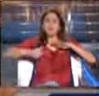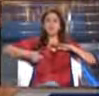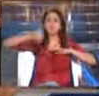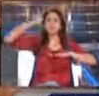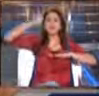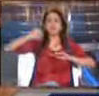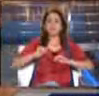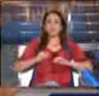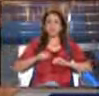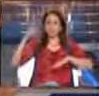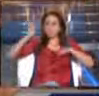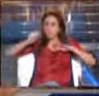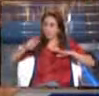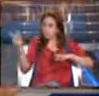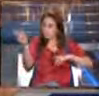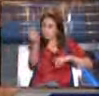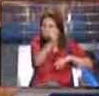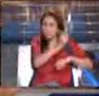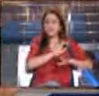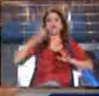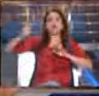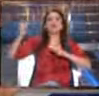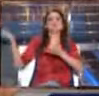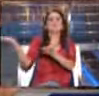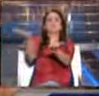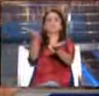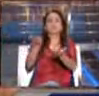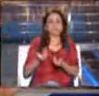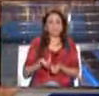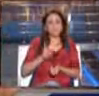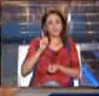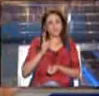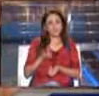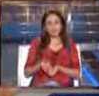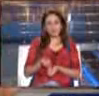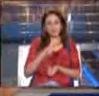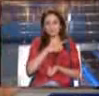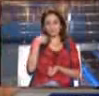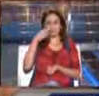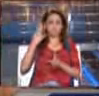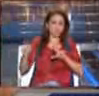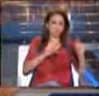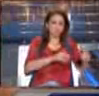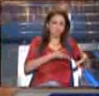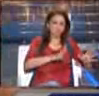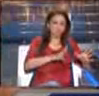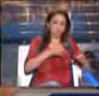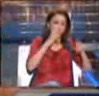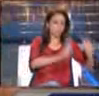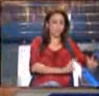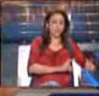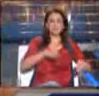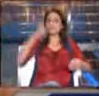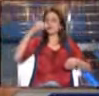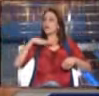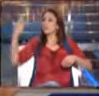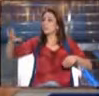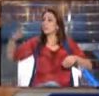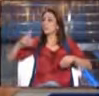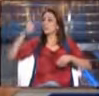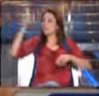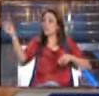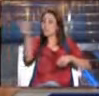القطرين يرجع. لا هو بالمنطق ده، لا هنمشي بالمنطق ده بس، لكن طيب. هنقعد في مجموعه